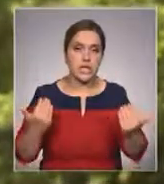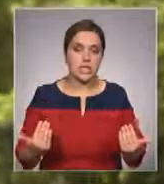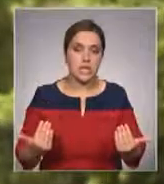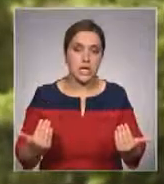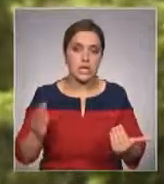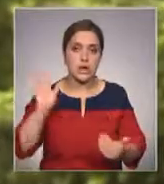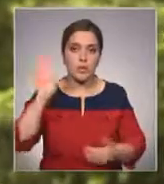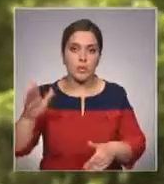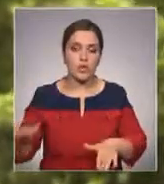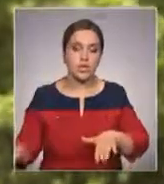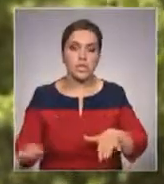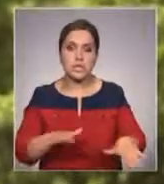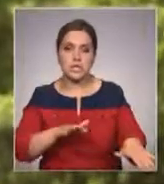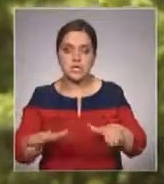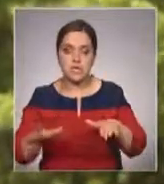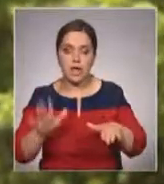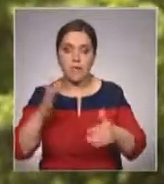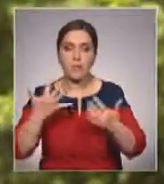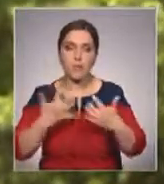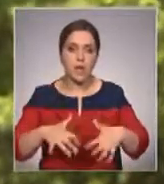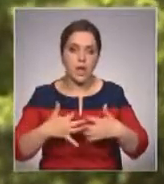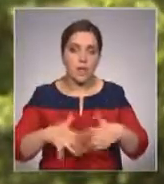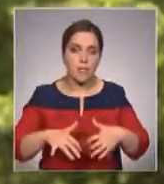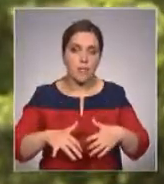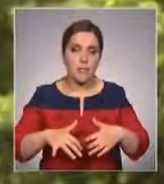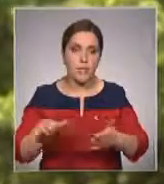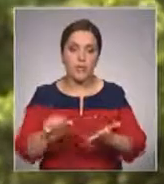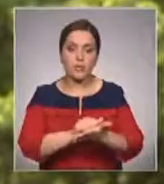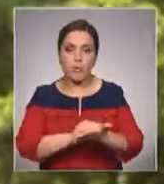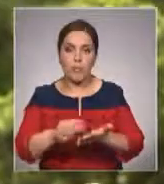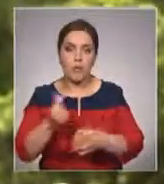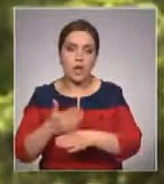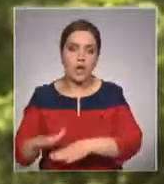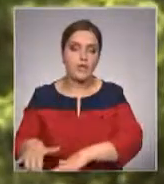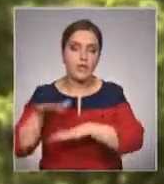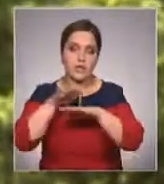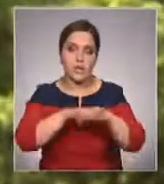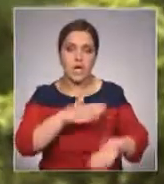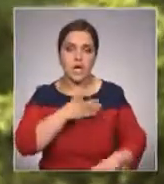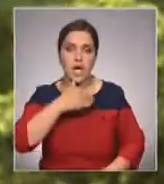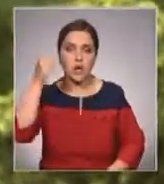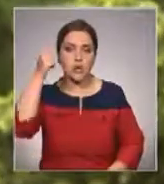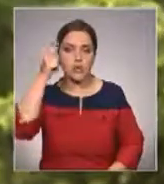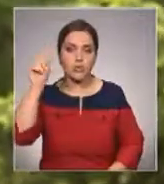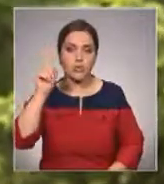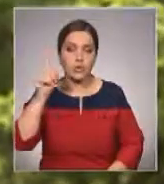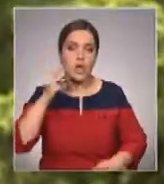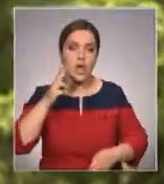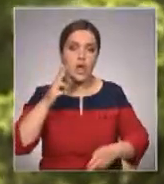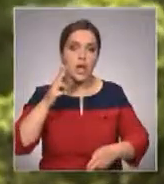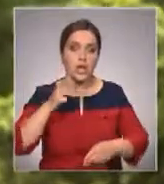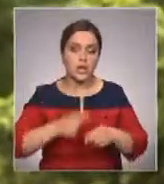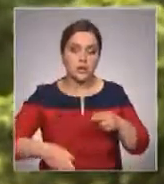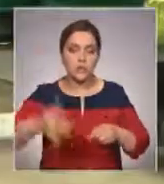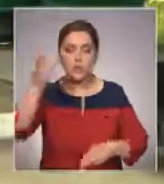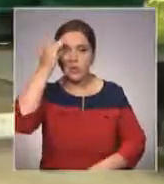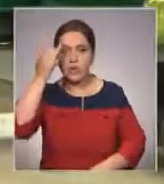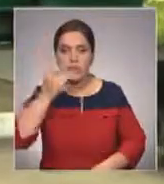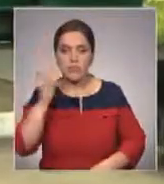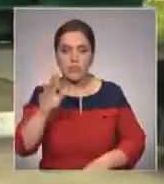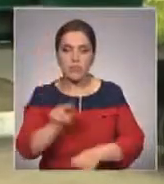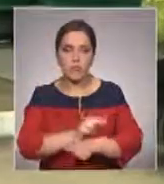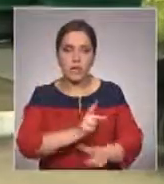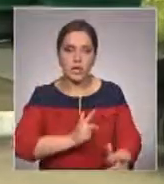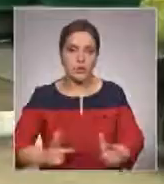делаться проектно-сметные документации и выделяться деньги. И я думаю, к концу лета везде